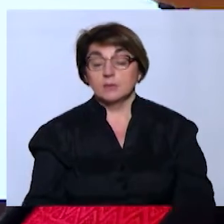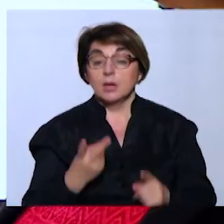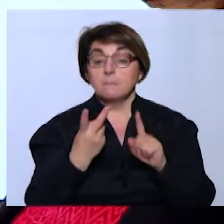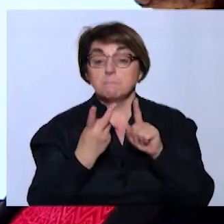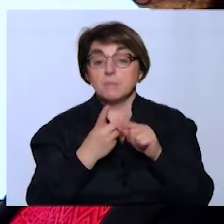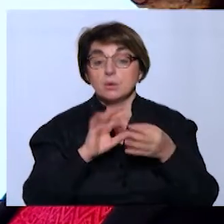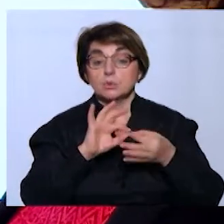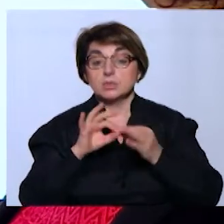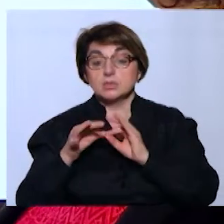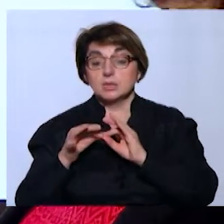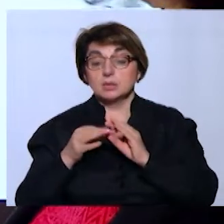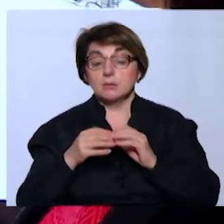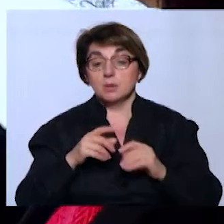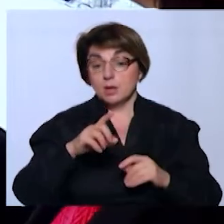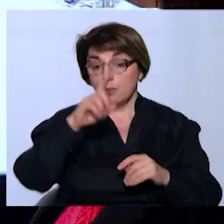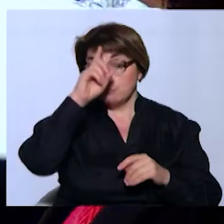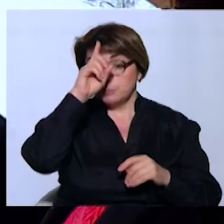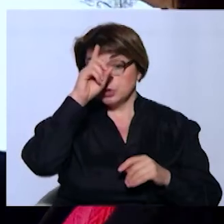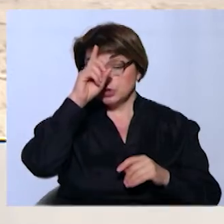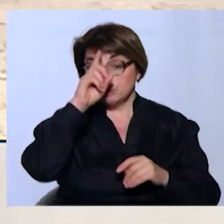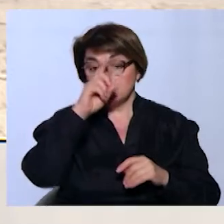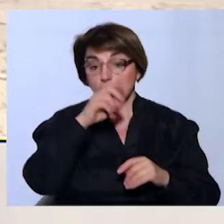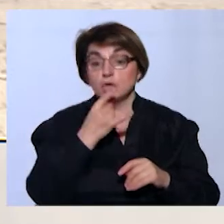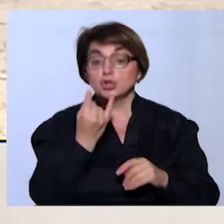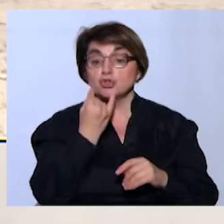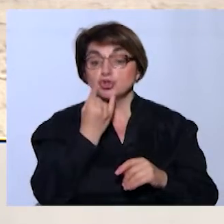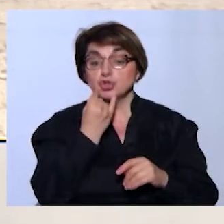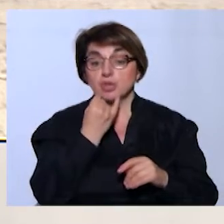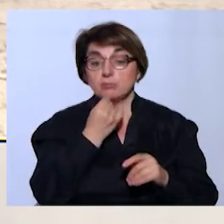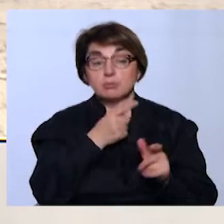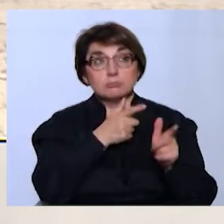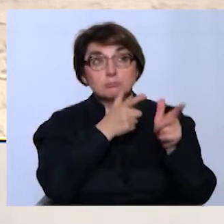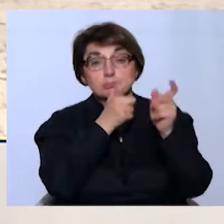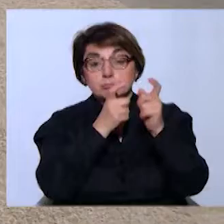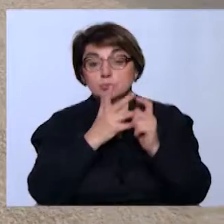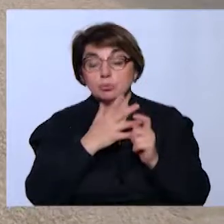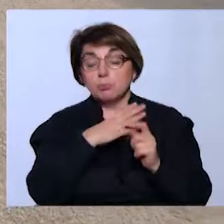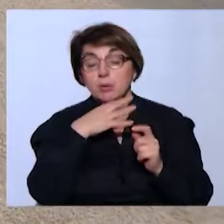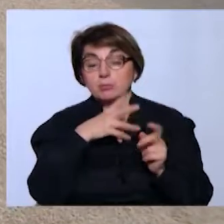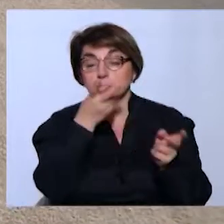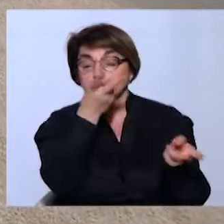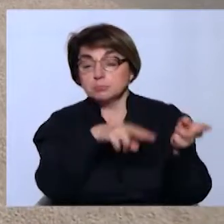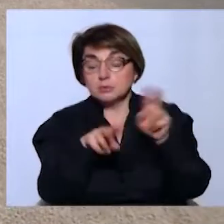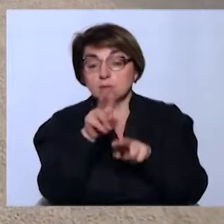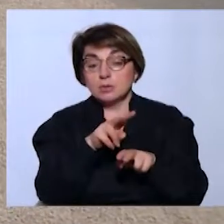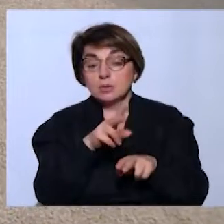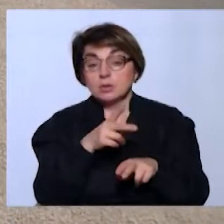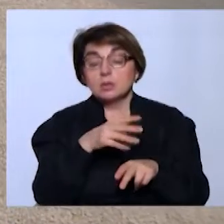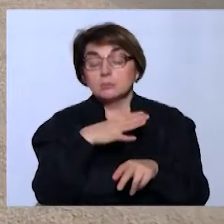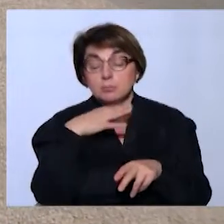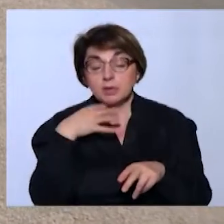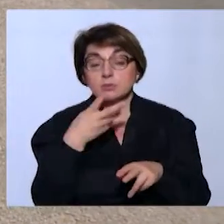წავიკითხოთ მეორე წინადადება. ბიჭმა ჩიტები მოკლა თუ დახოცა? ჩიტები.